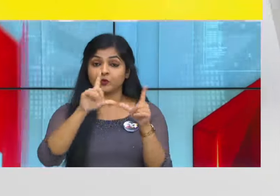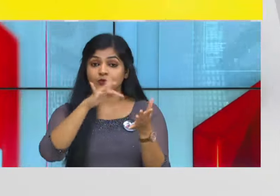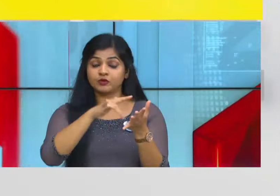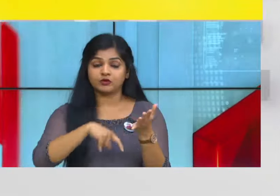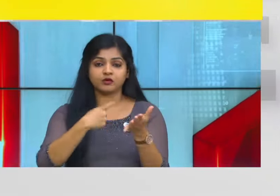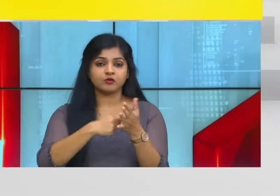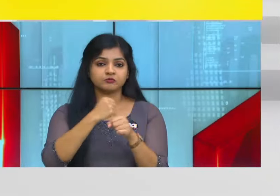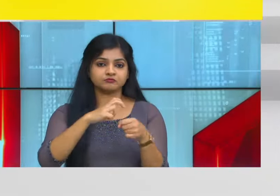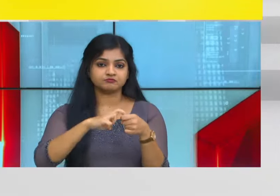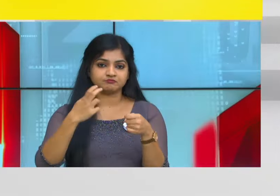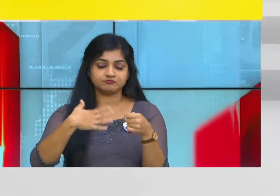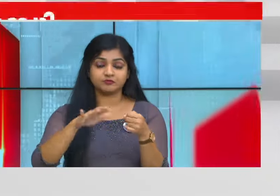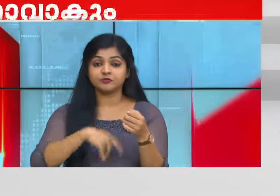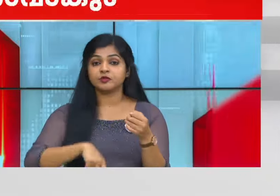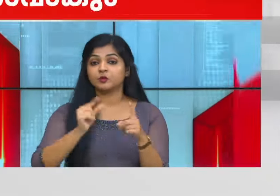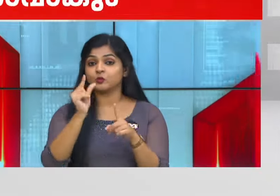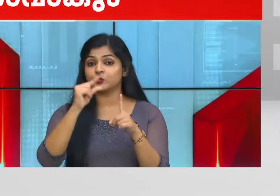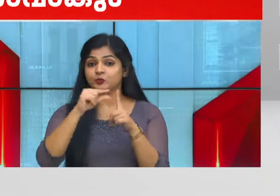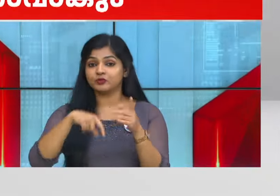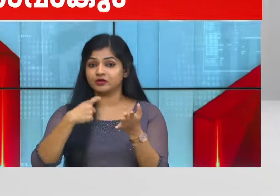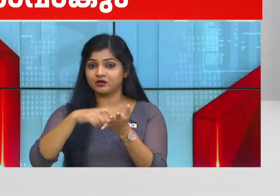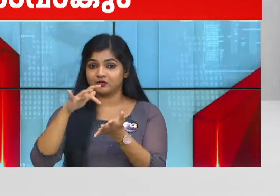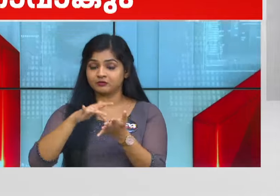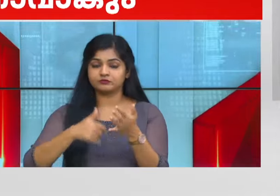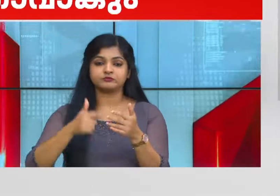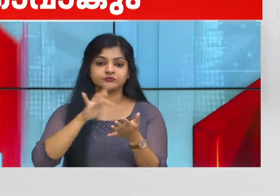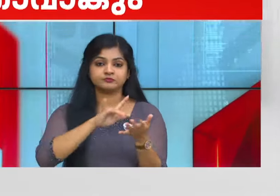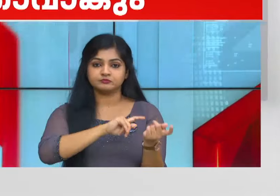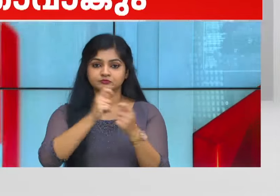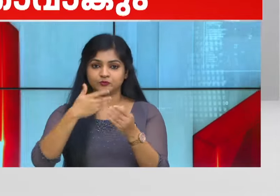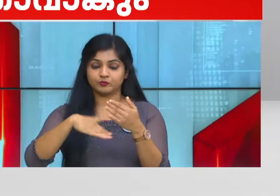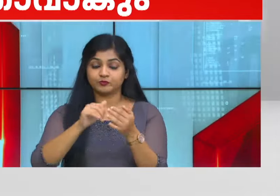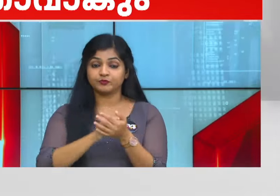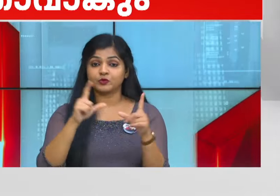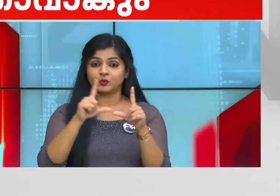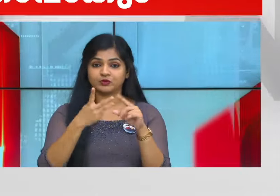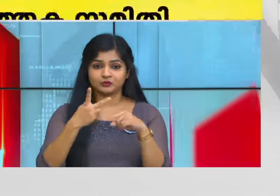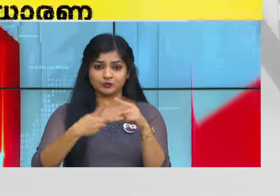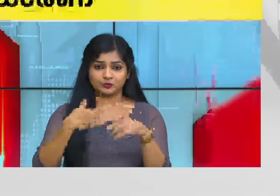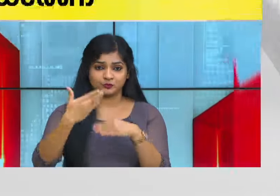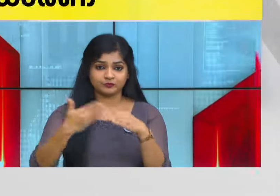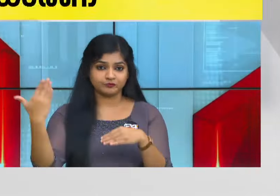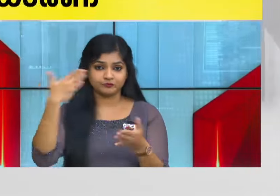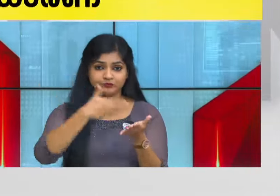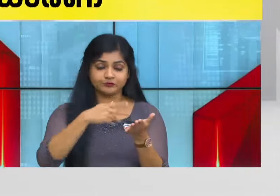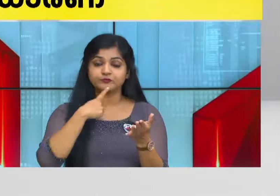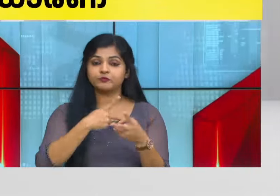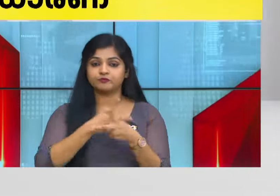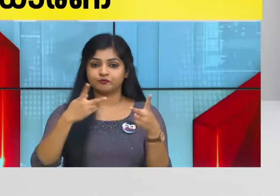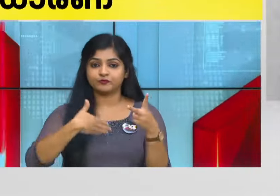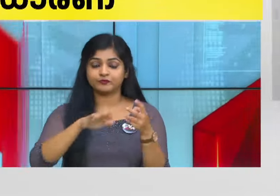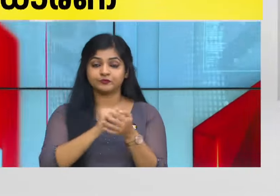ഒഴിയും. റായ്ബറേലി നിലനിർത്താനാണ് ധാരണ. അടുത്തയാഴ്ച വയനാട് സന്ദർശിച്ച ശേഷമാകും ഔദ്യോഗിക പ്രഖ്യാപനം. വയനാട്ടിലെ ഉപതെരഞ്ഞെടുപ്പിൽ പ്രിയങ്കാ